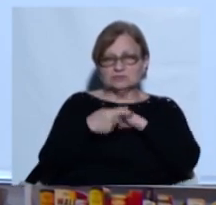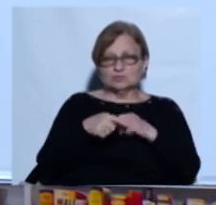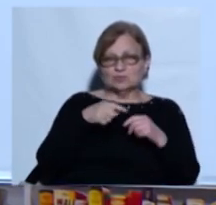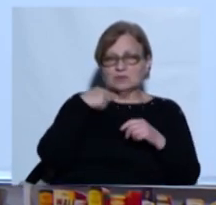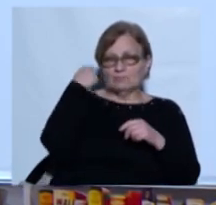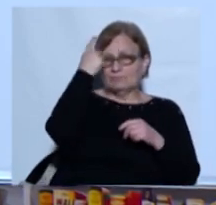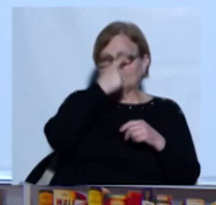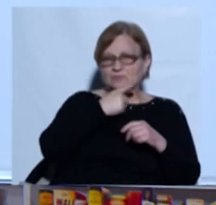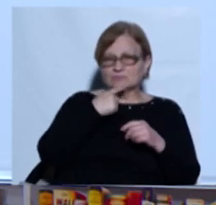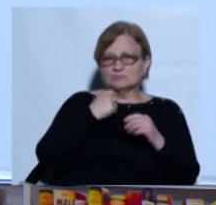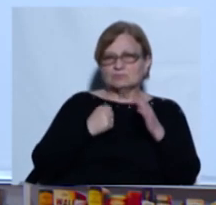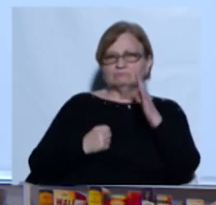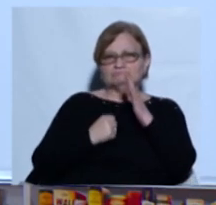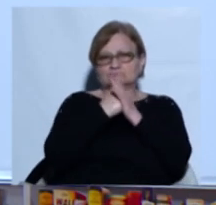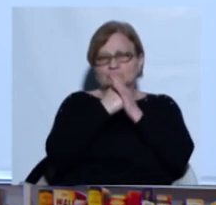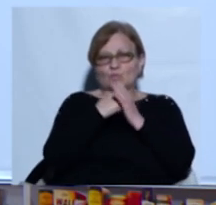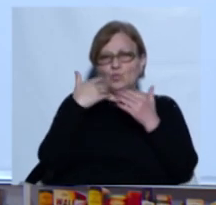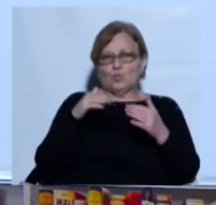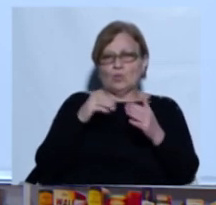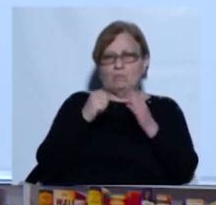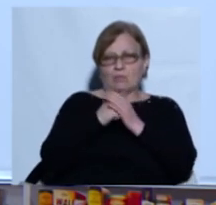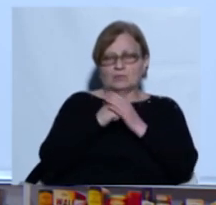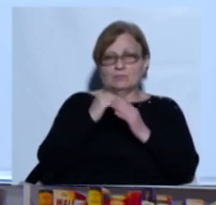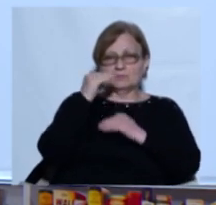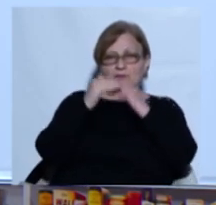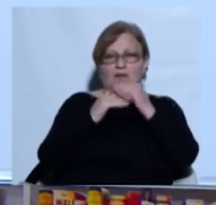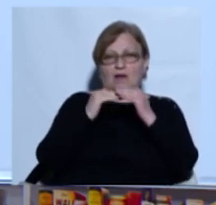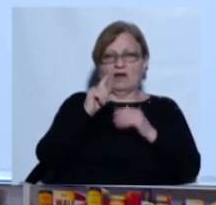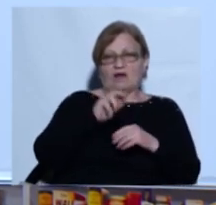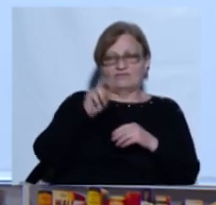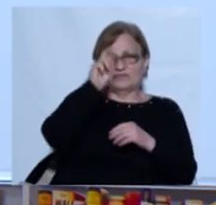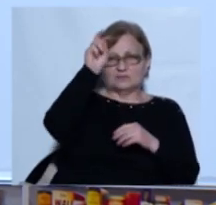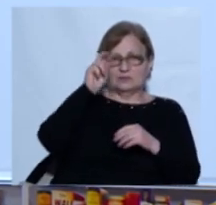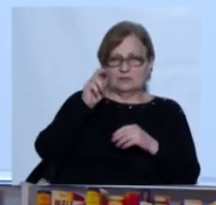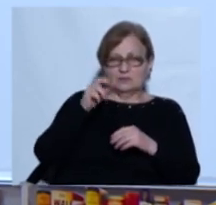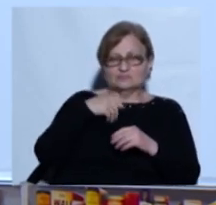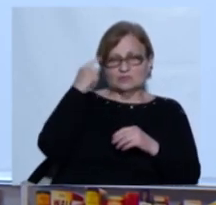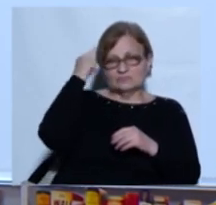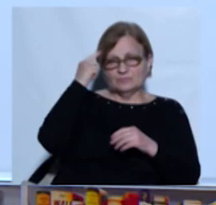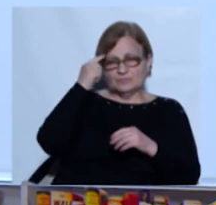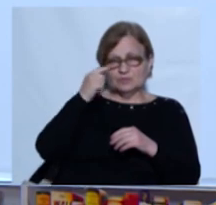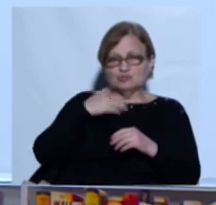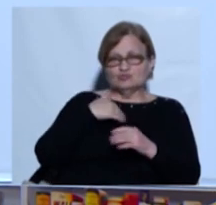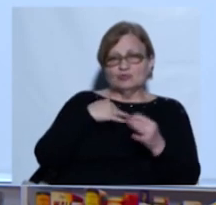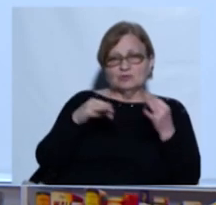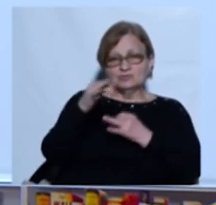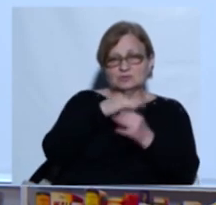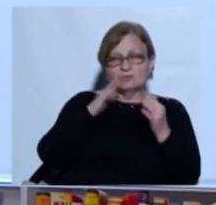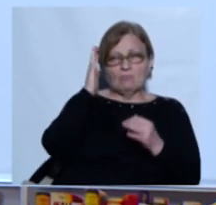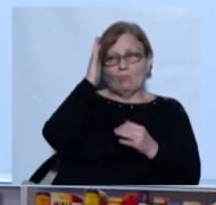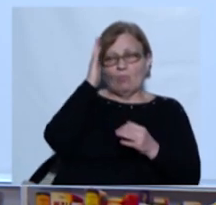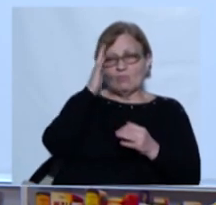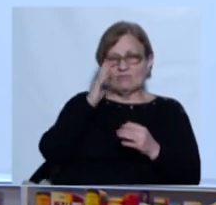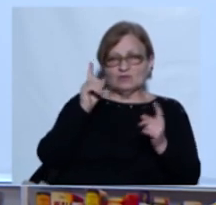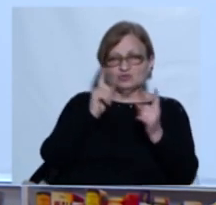ყველაზე მაღალ, როგორ ვთქვათ, სიმაღლეზე ავიდოდა. ვიფიქროთ და ჩვენი მსჯელობა მომავალი შეხვედრის